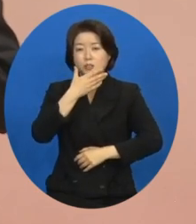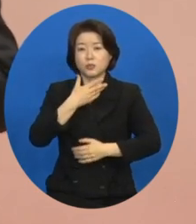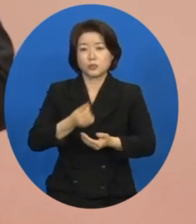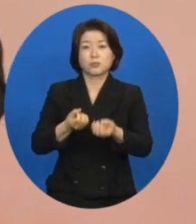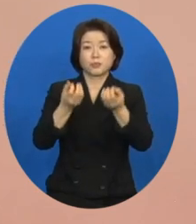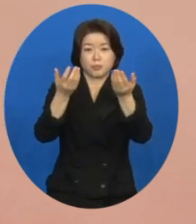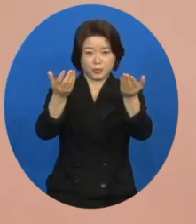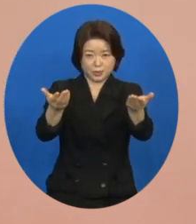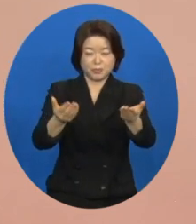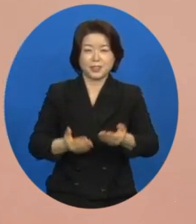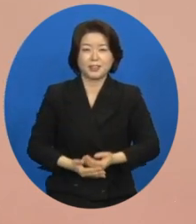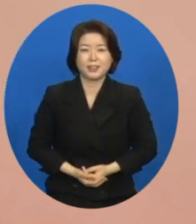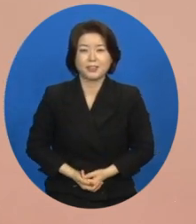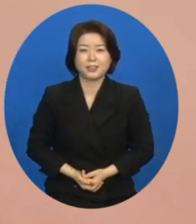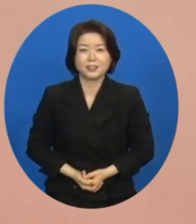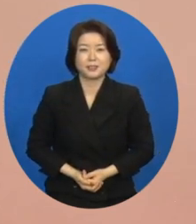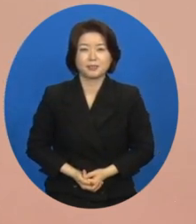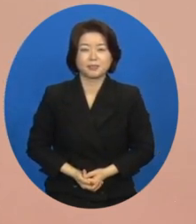축복합니다.